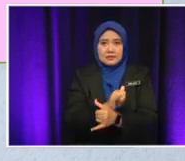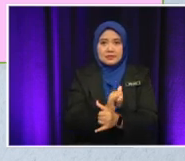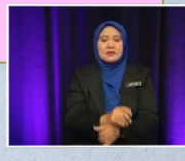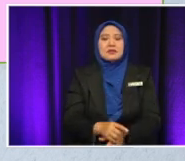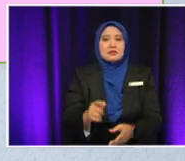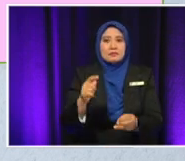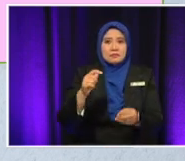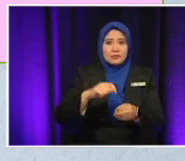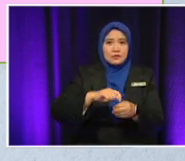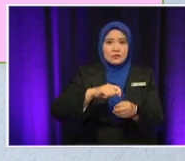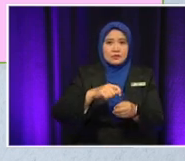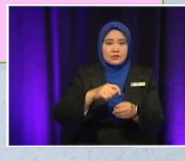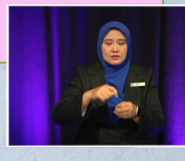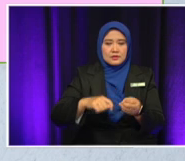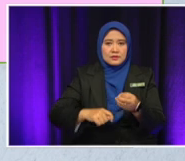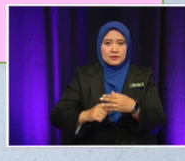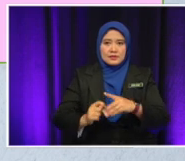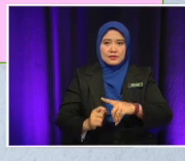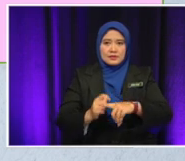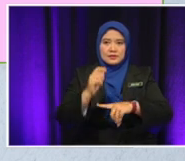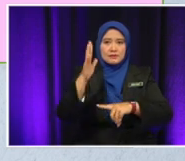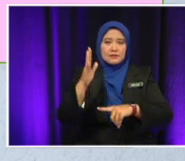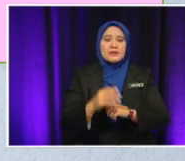pelajaran singkatan 5